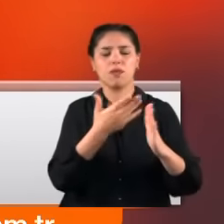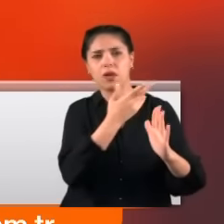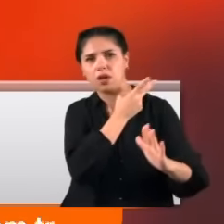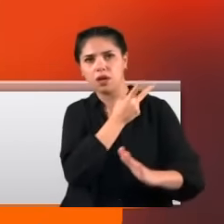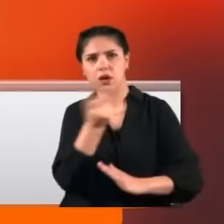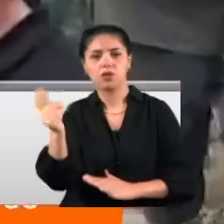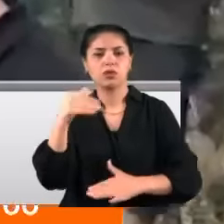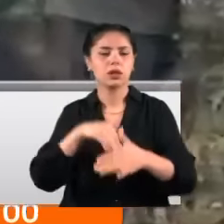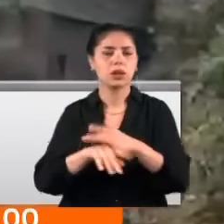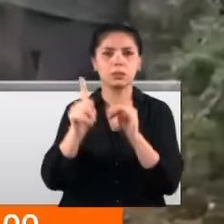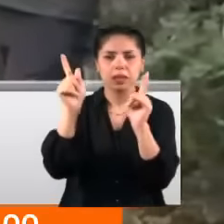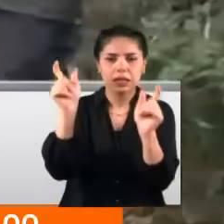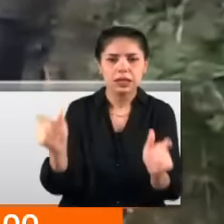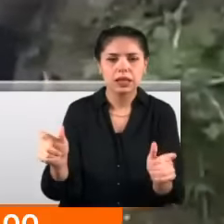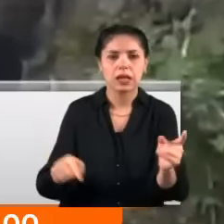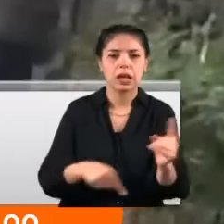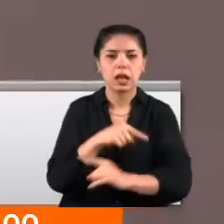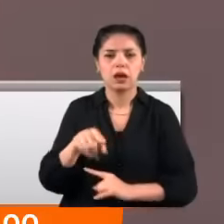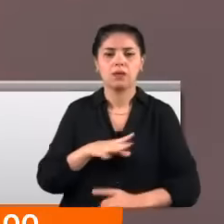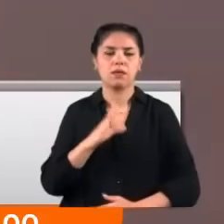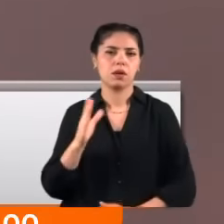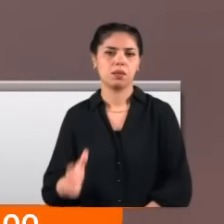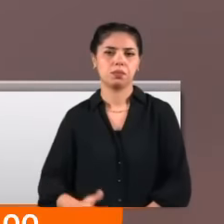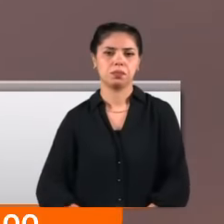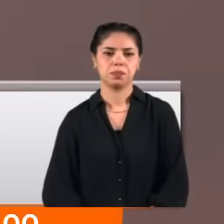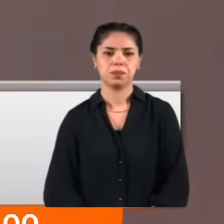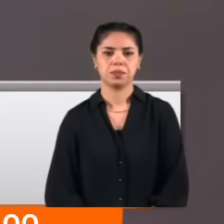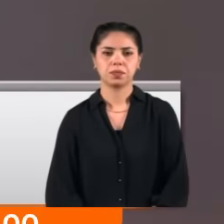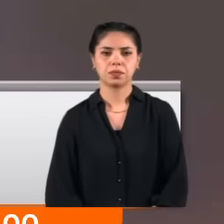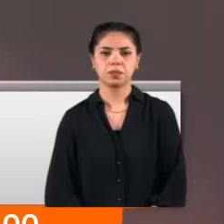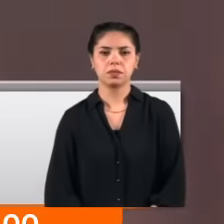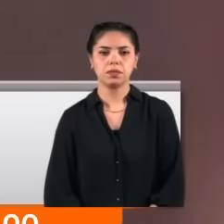boşaltarak sığınabilecekleri güvenli bir nokta aradı.